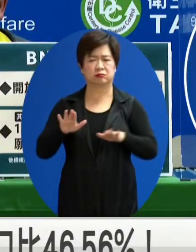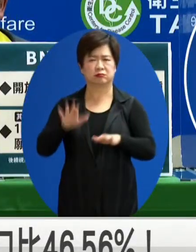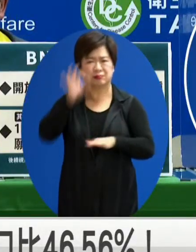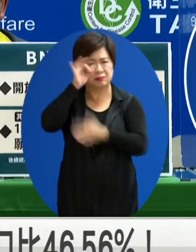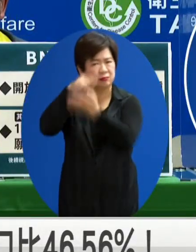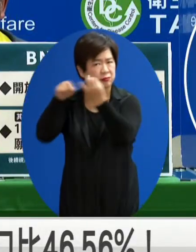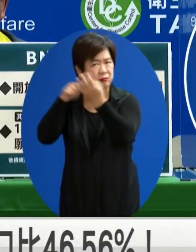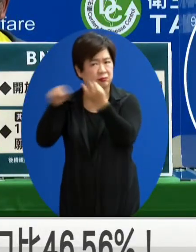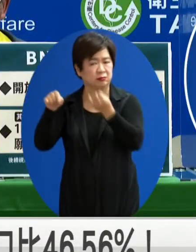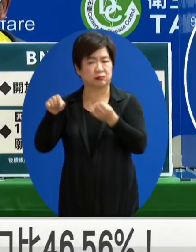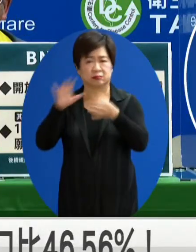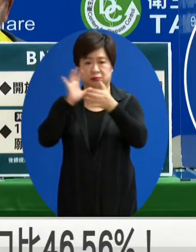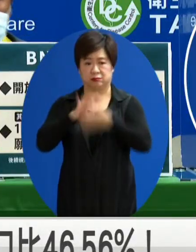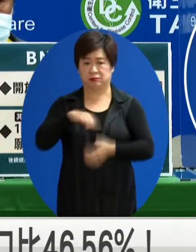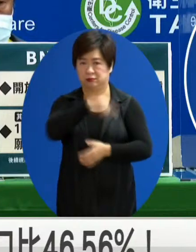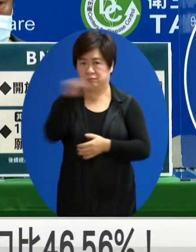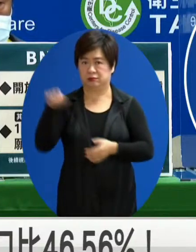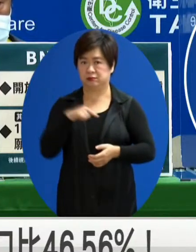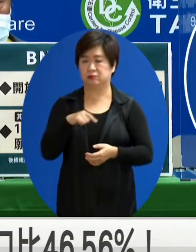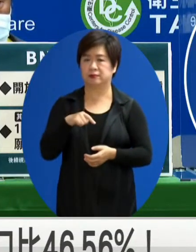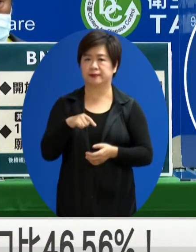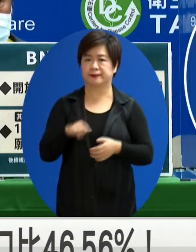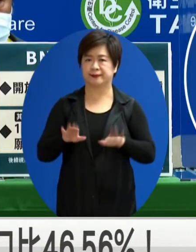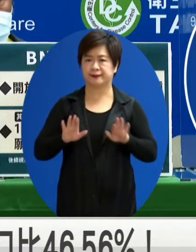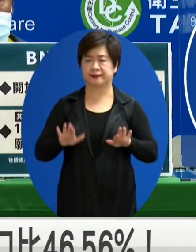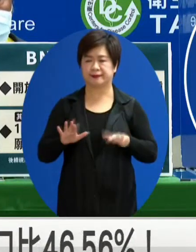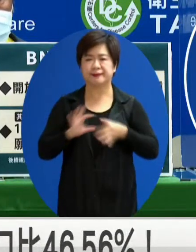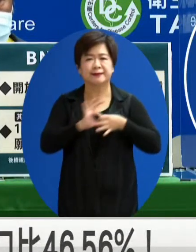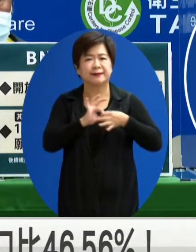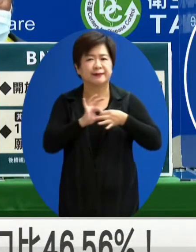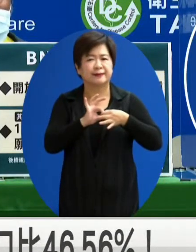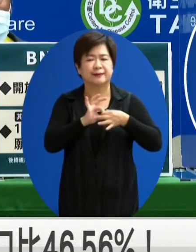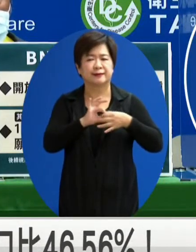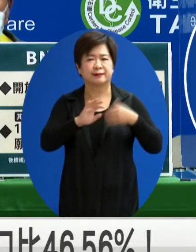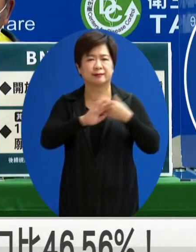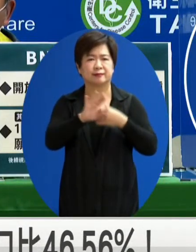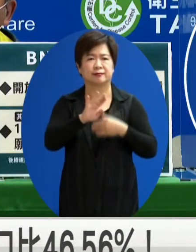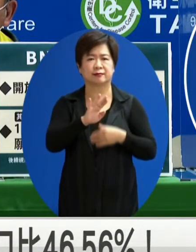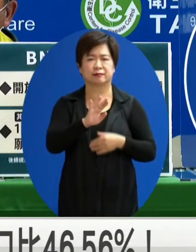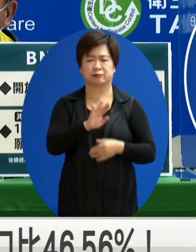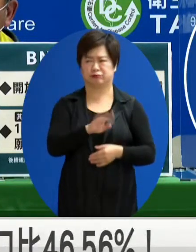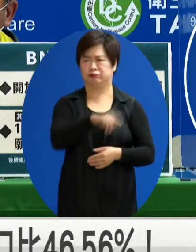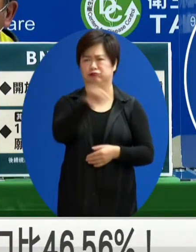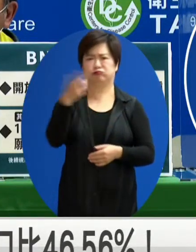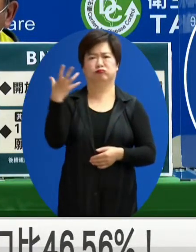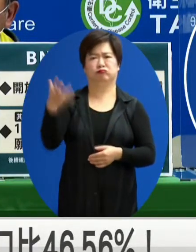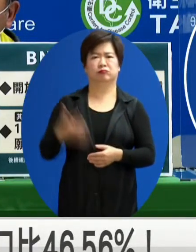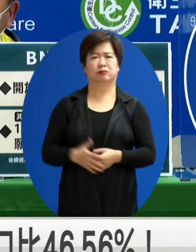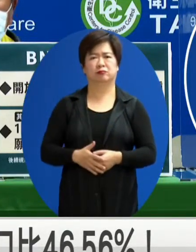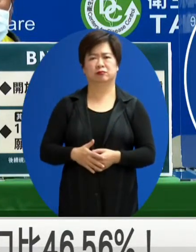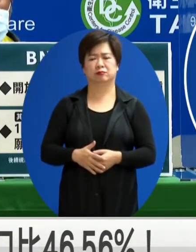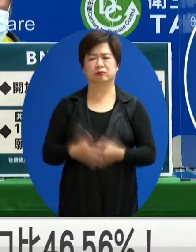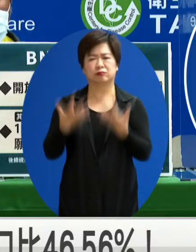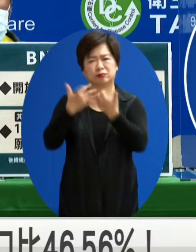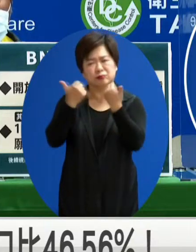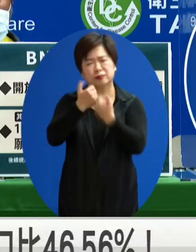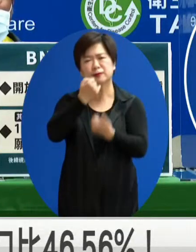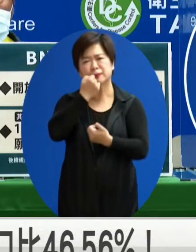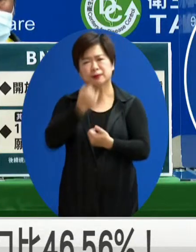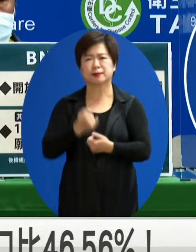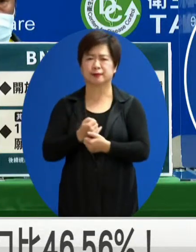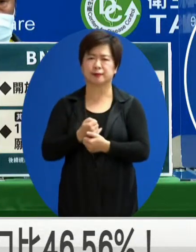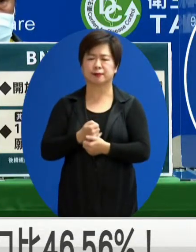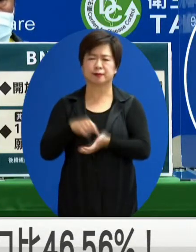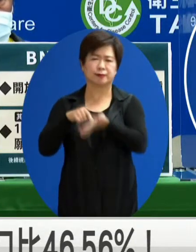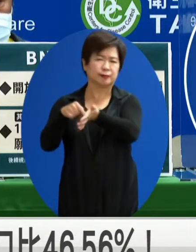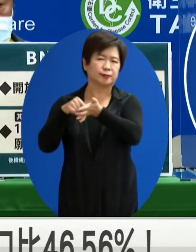量，反正因为现在大家来讲比较就是最关心，因为其他人都有机会打嘛，各种不同